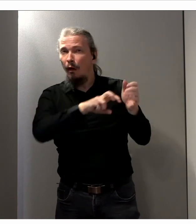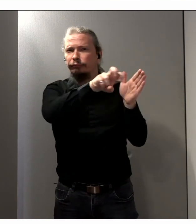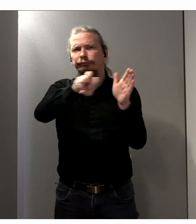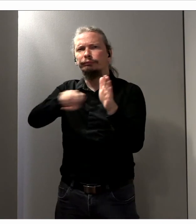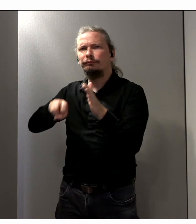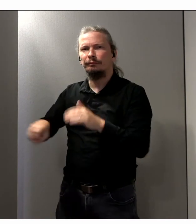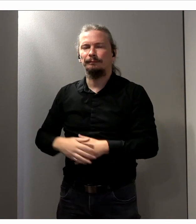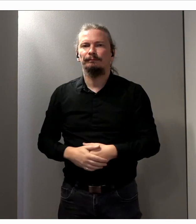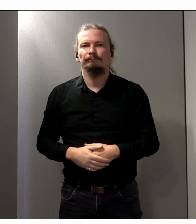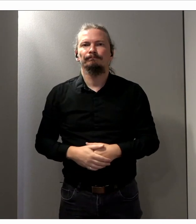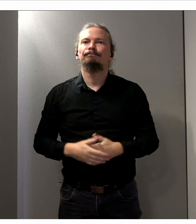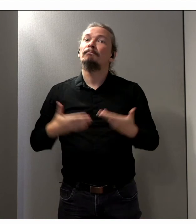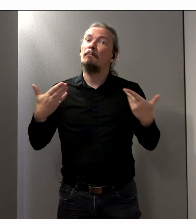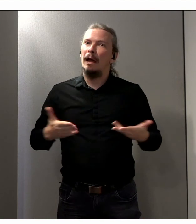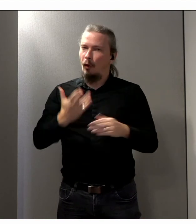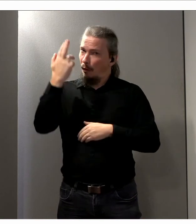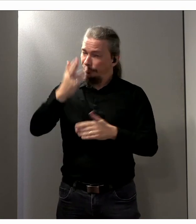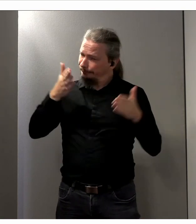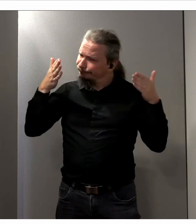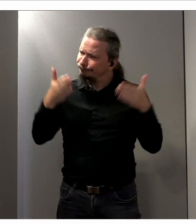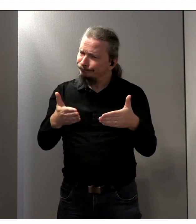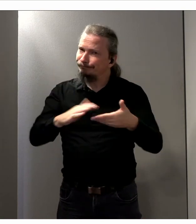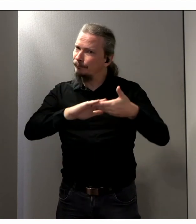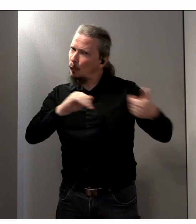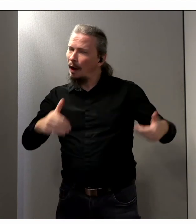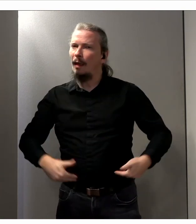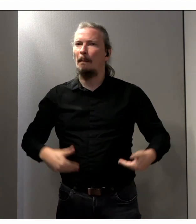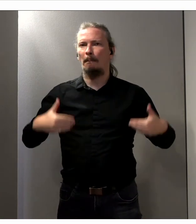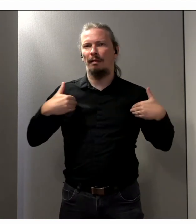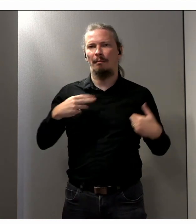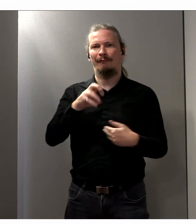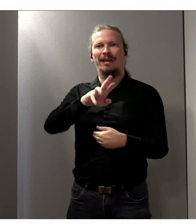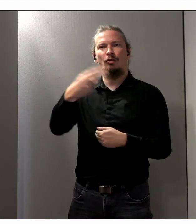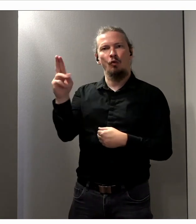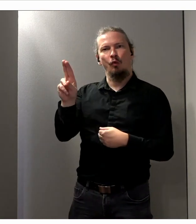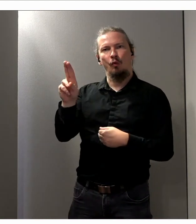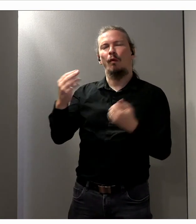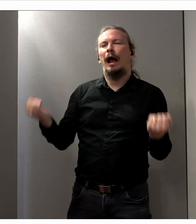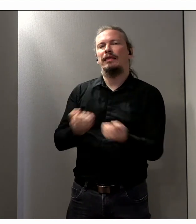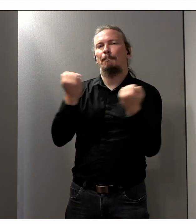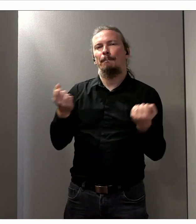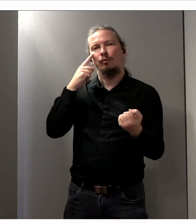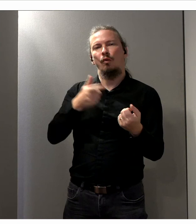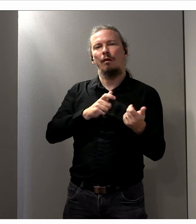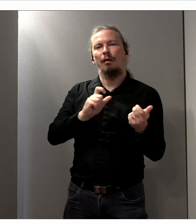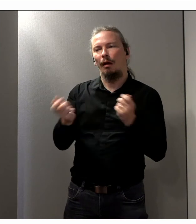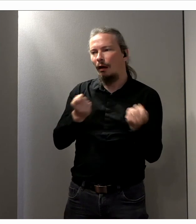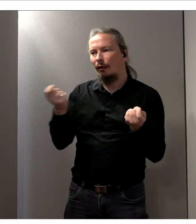vous propose donc d'entrer dans le vif du sujet et je confie la parole à Martine Vigneault pour l'animation des tours de parole.